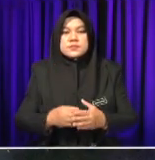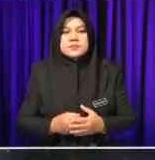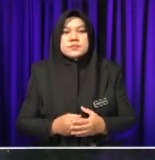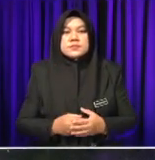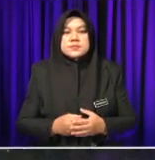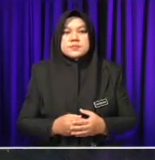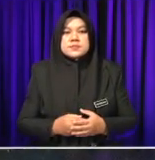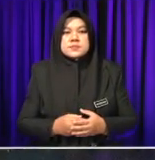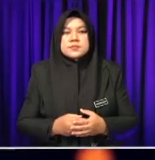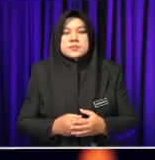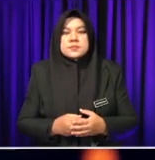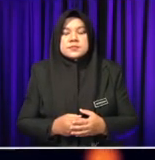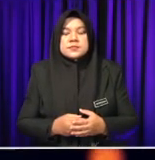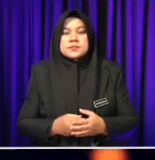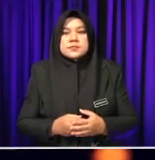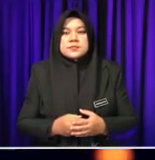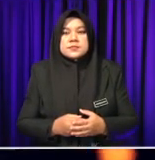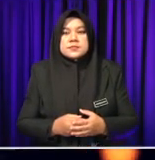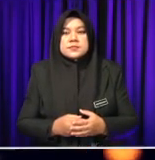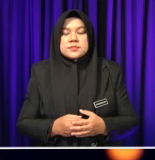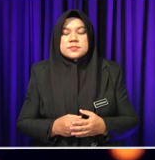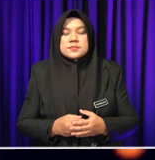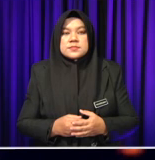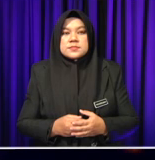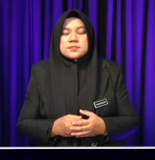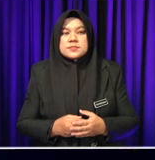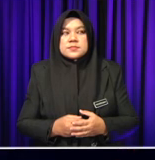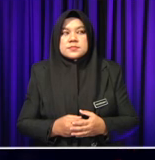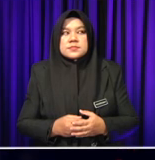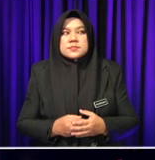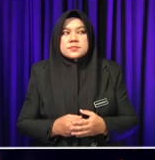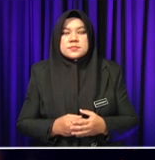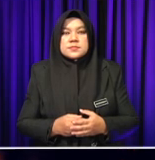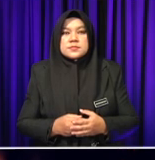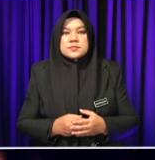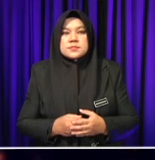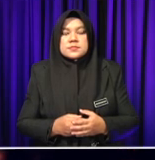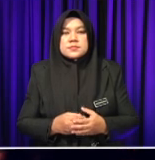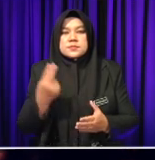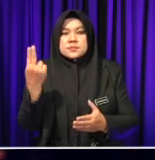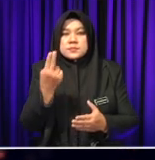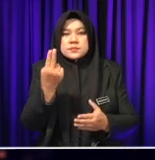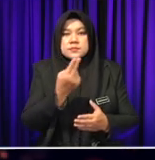pertama Dulu baca bagi jawapan sabatun